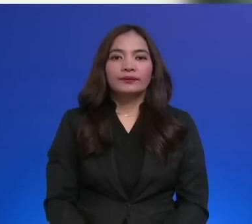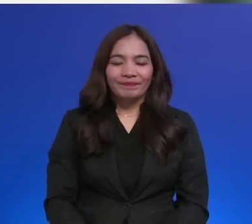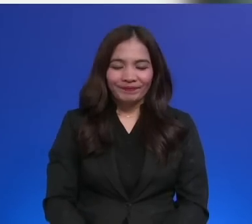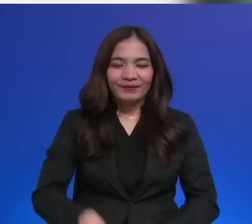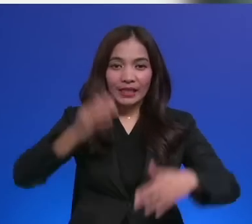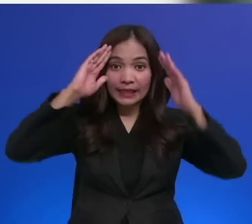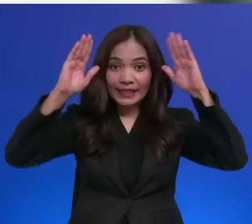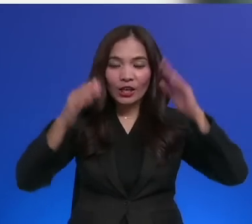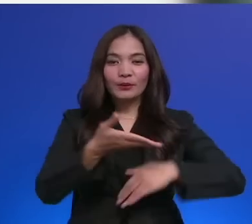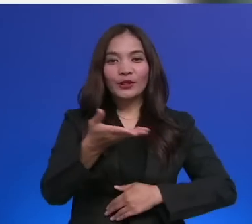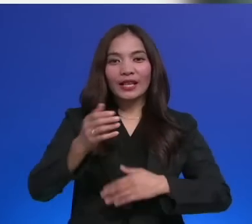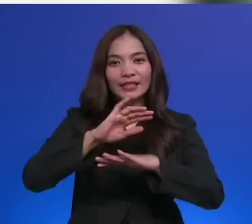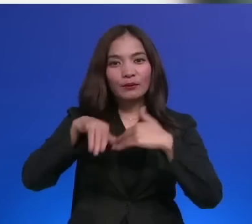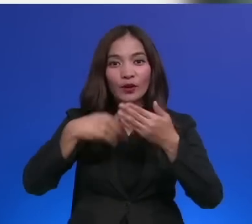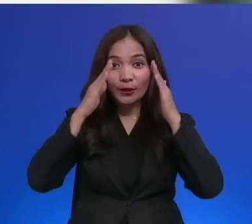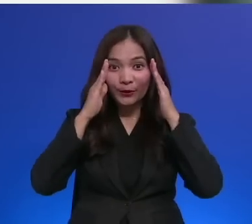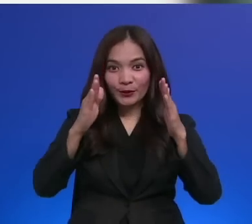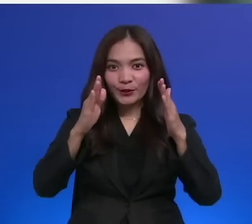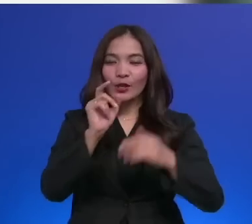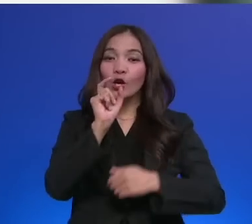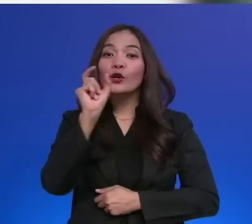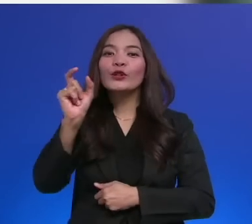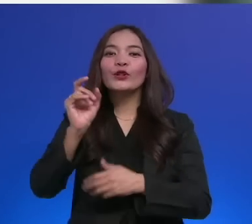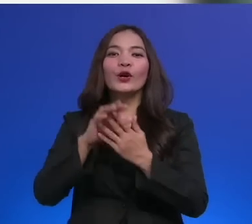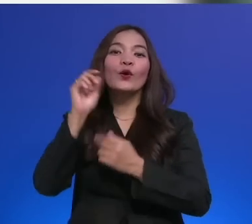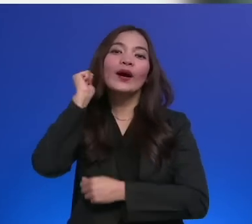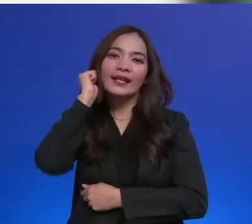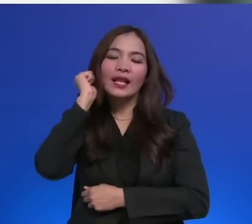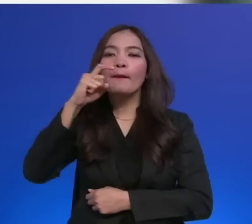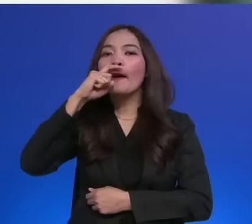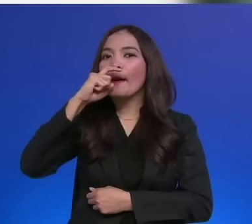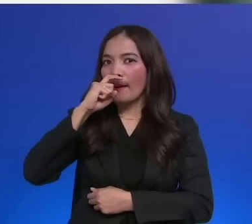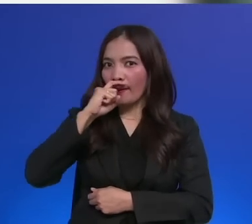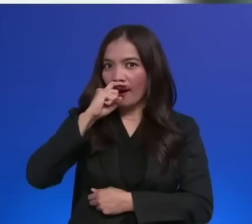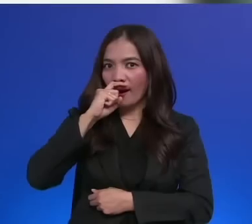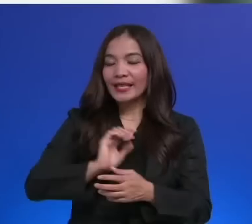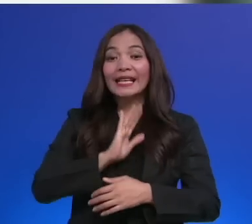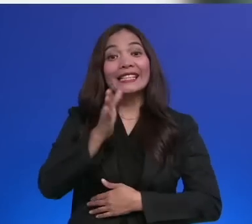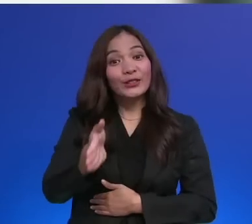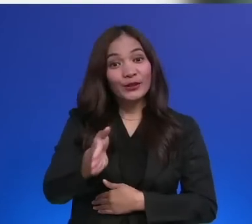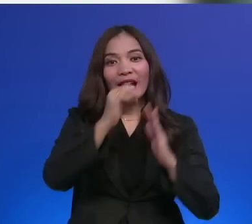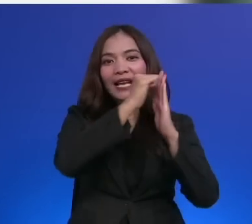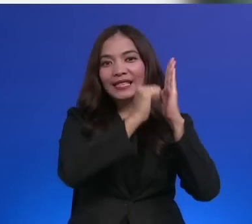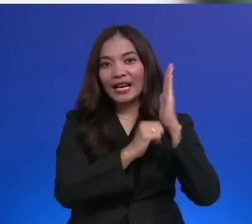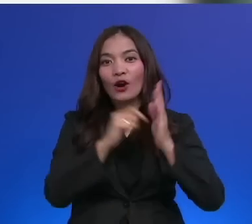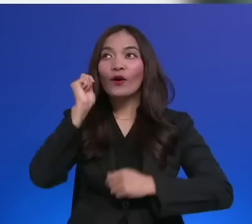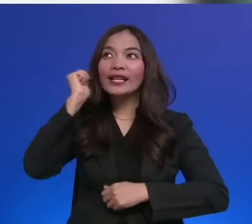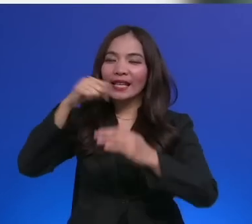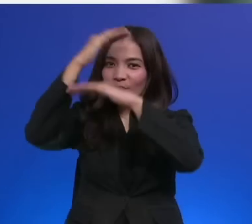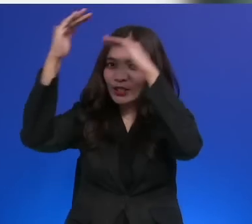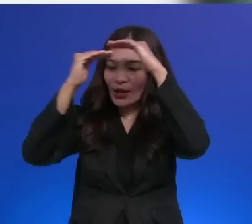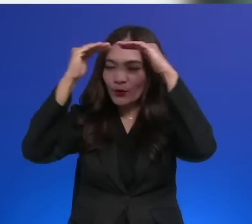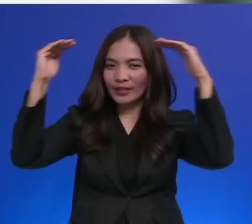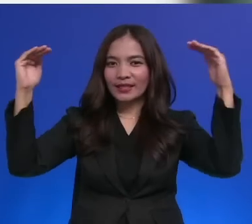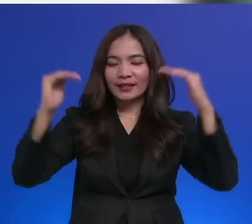Shalom saudara sekalian, khususnya wanita, juga bapak-bapak yang mengikuti acara wanita surgawi.